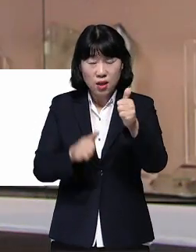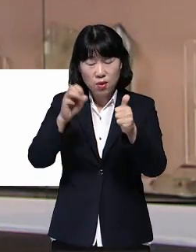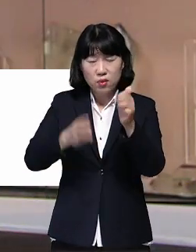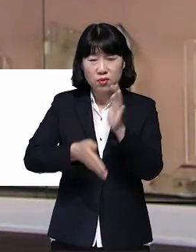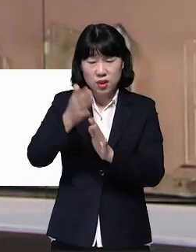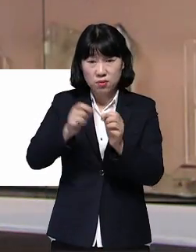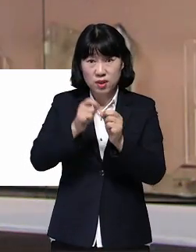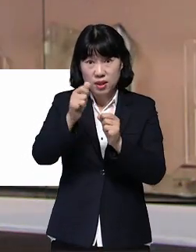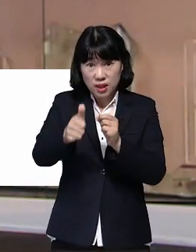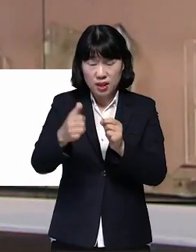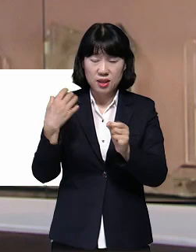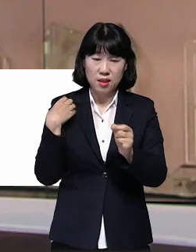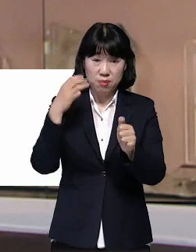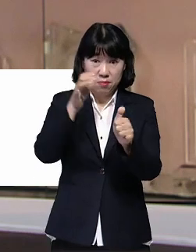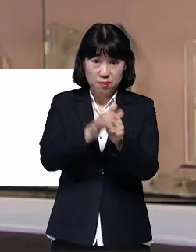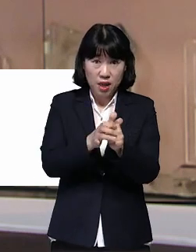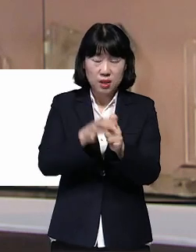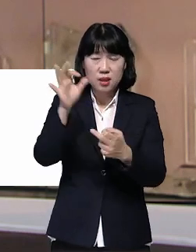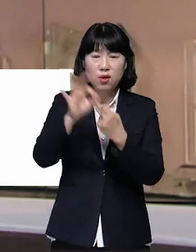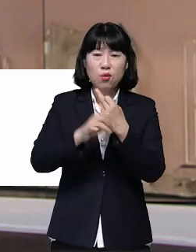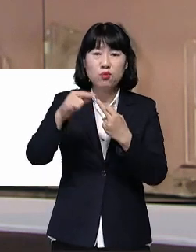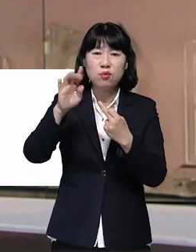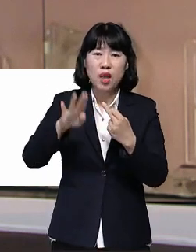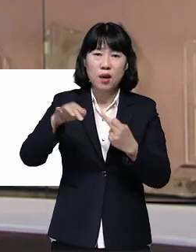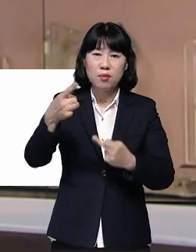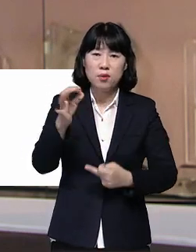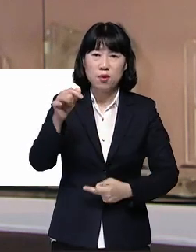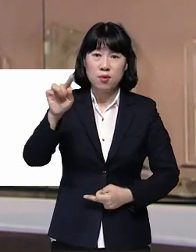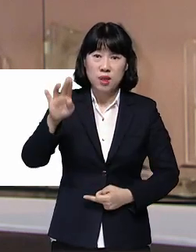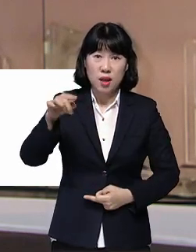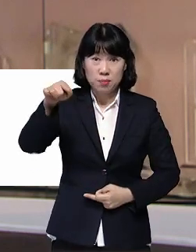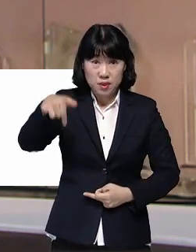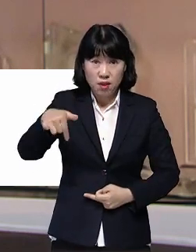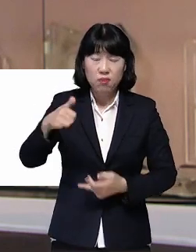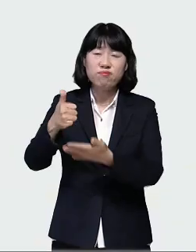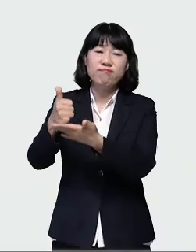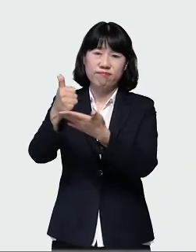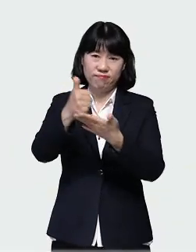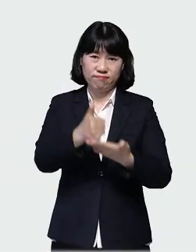위원장을 맡고 있는 광주 서구갑 송갑석 의원을 만나봅니다.